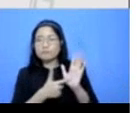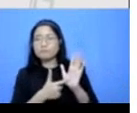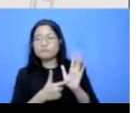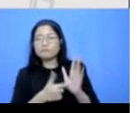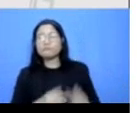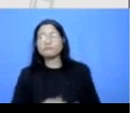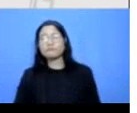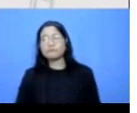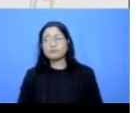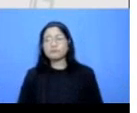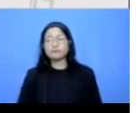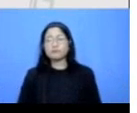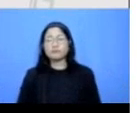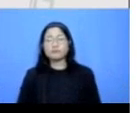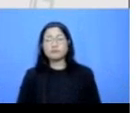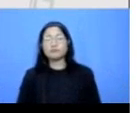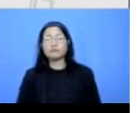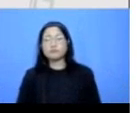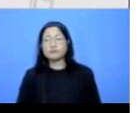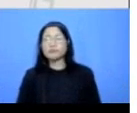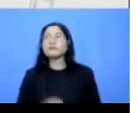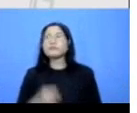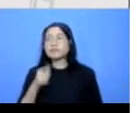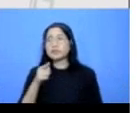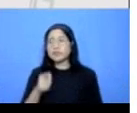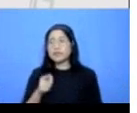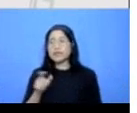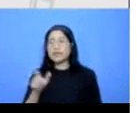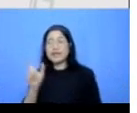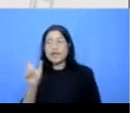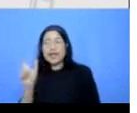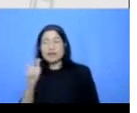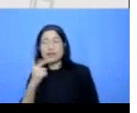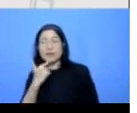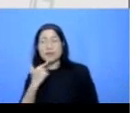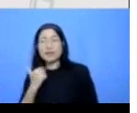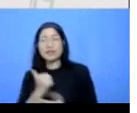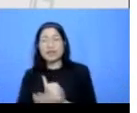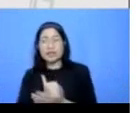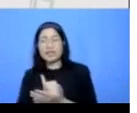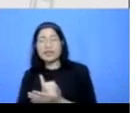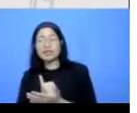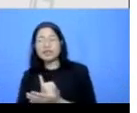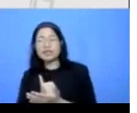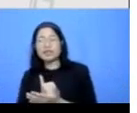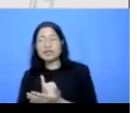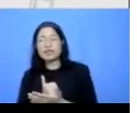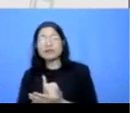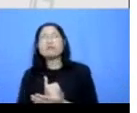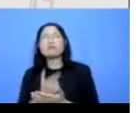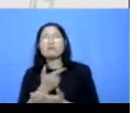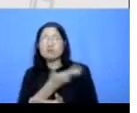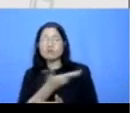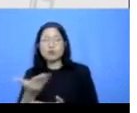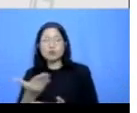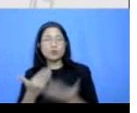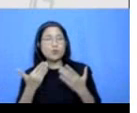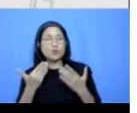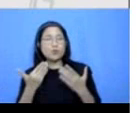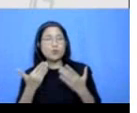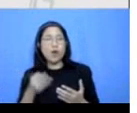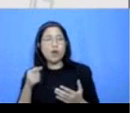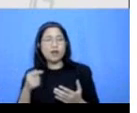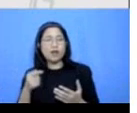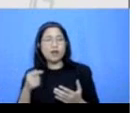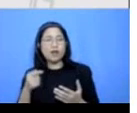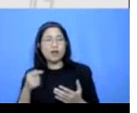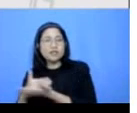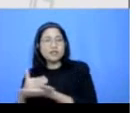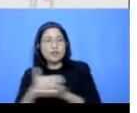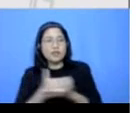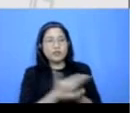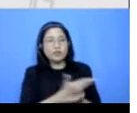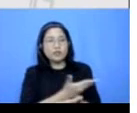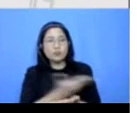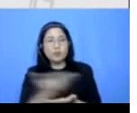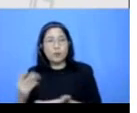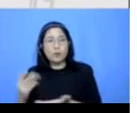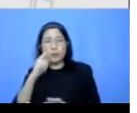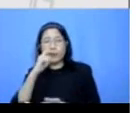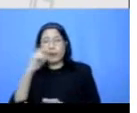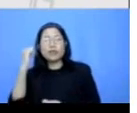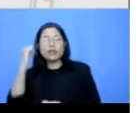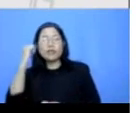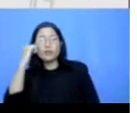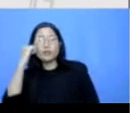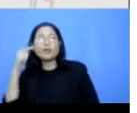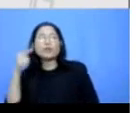Nah, ini adalah kata kunci yang sangat penting. Mudah-mudahan kami bisa sharing dengan Bapak dan Ibu.